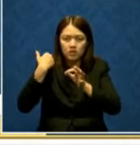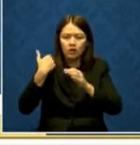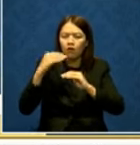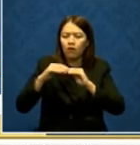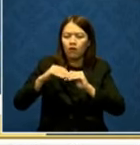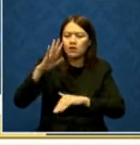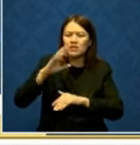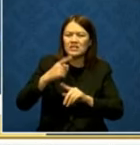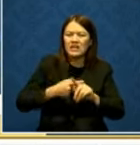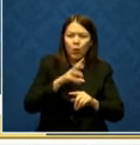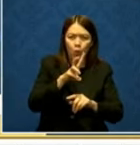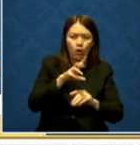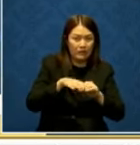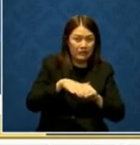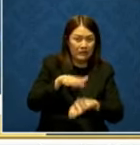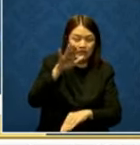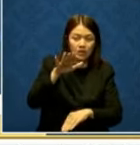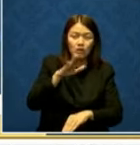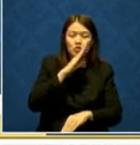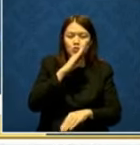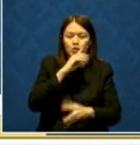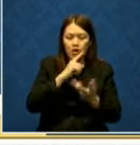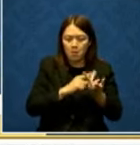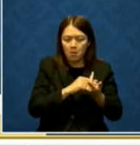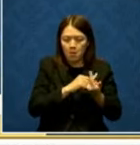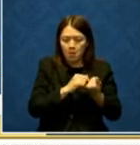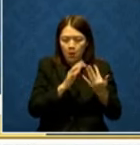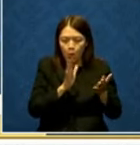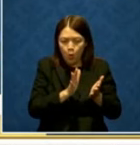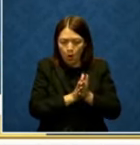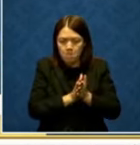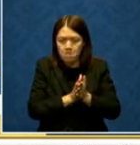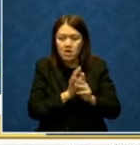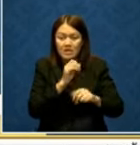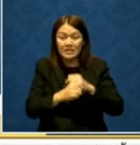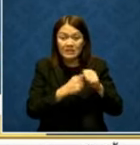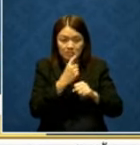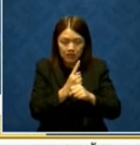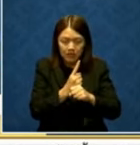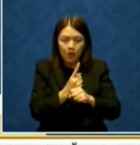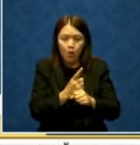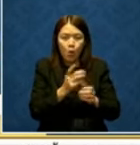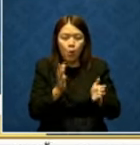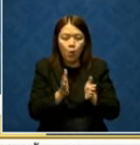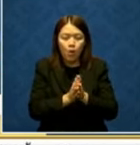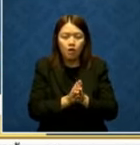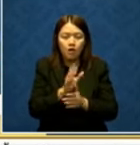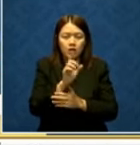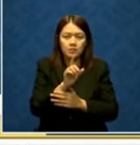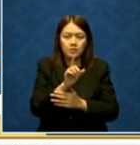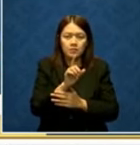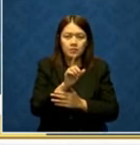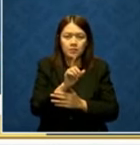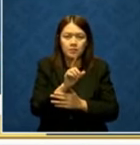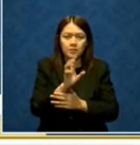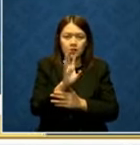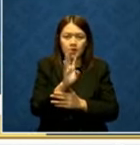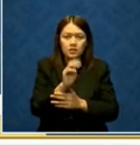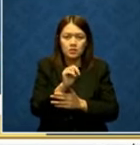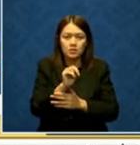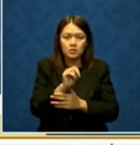กว่า 6เดือนขึ้นไปเนี่ยนะครับเมื่อรวมกับระเรื่องที่ร้องเรียนเกินกว่า1ปีเนี่ยรวมกันมากกว่าร้อยละเอ่อ